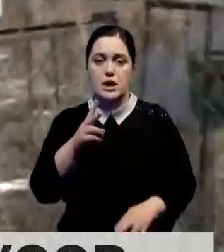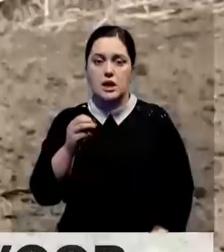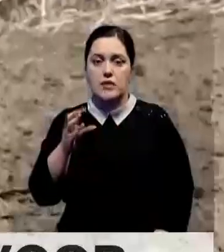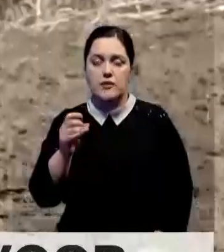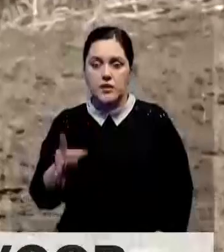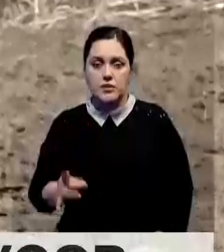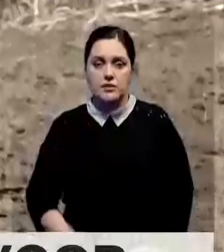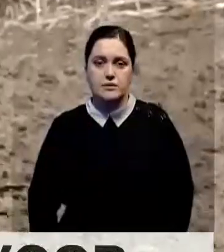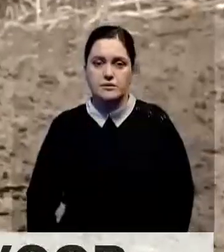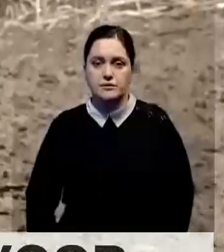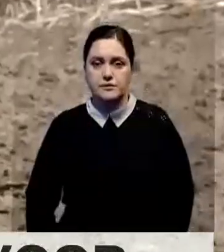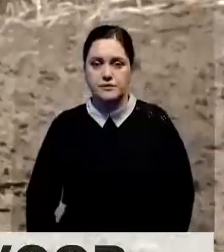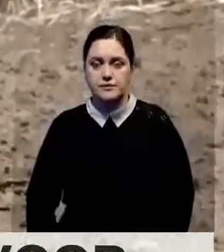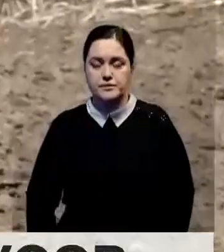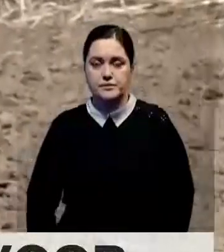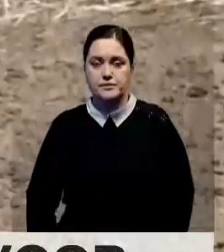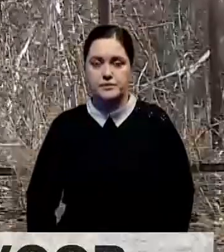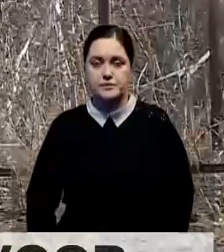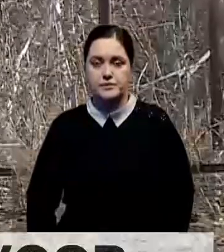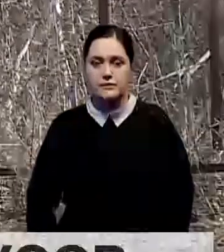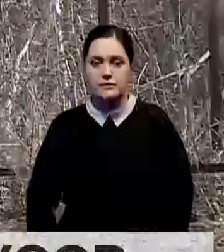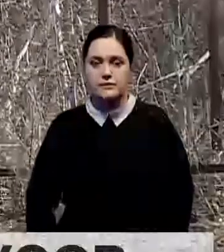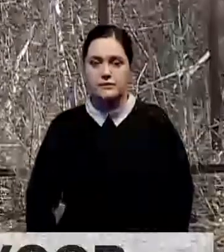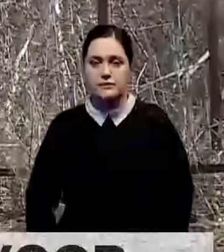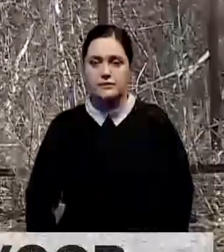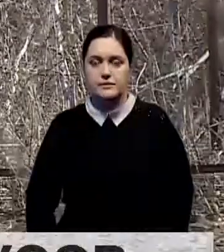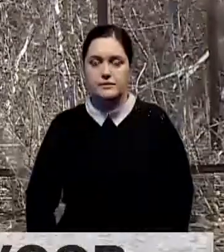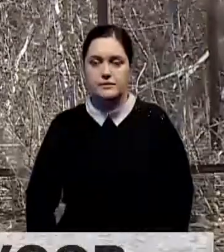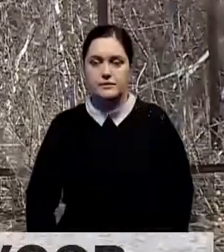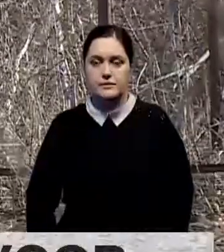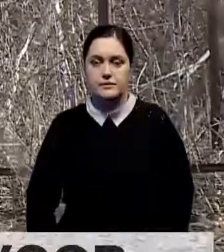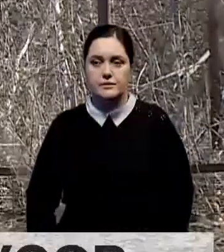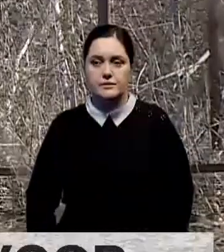или люцерной у наржан тасовых моноштургенбаев Хабар 24 область Жетысу